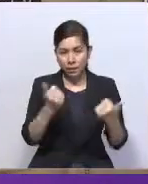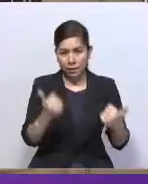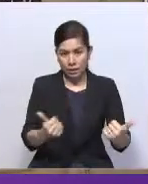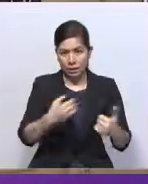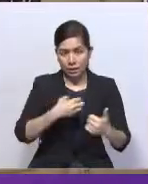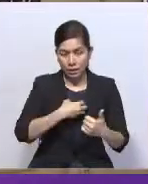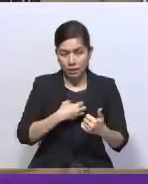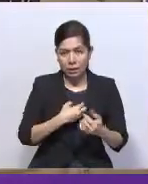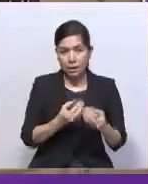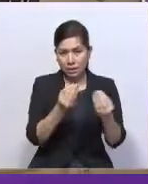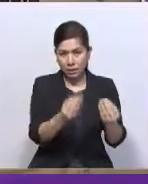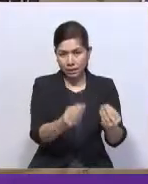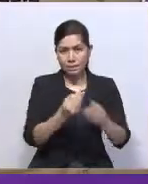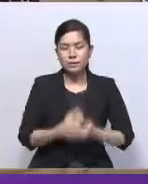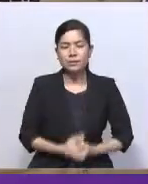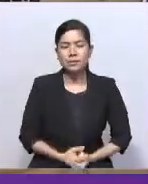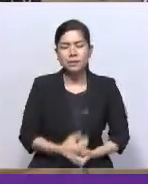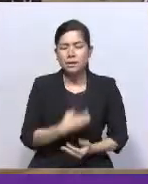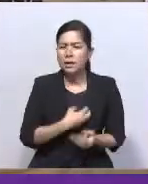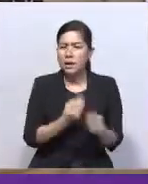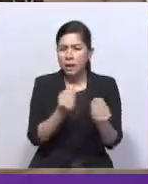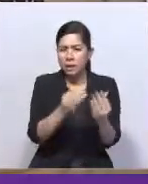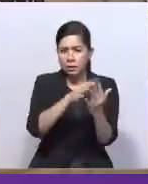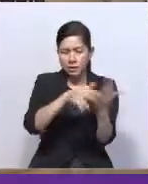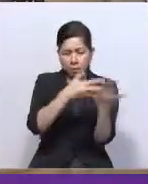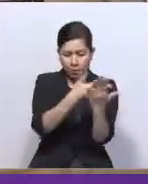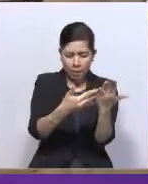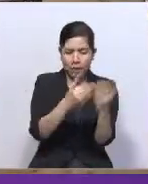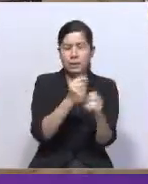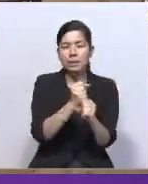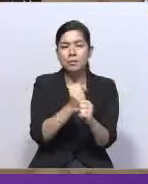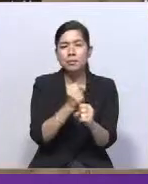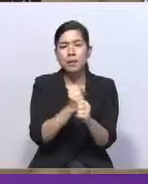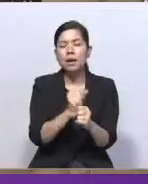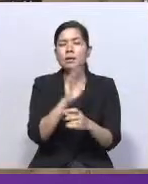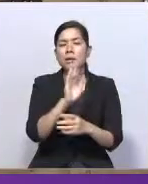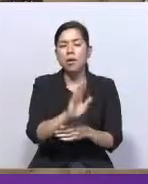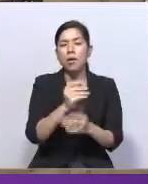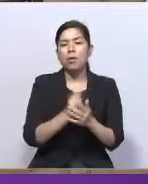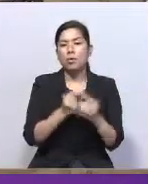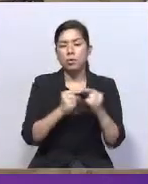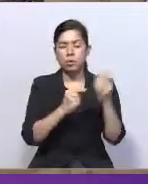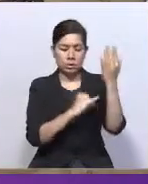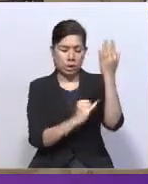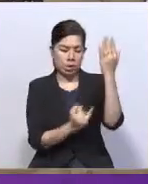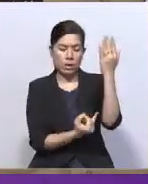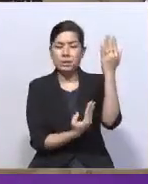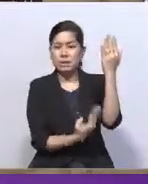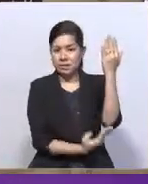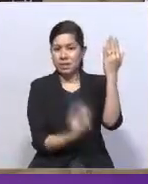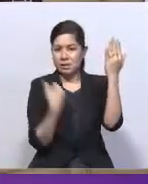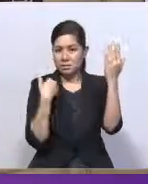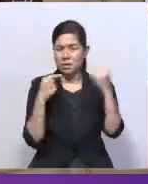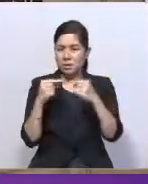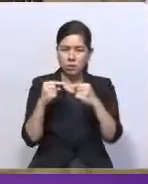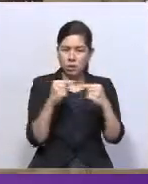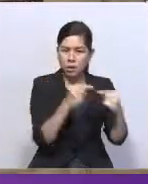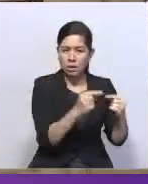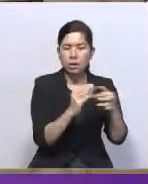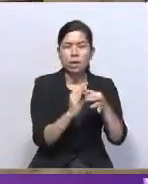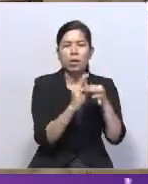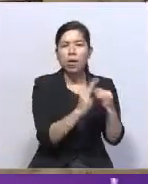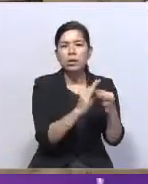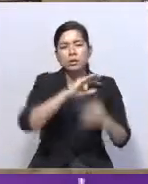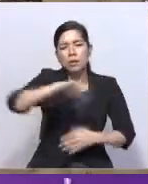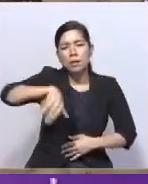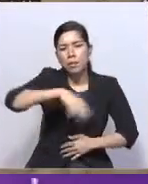อยากเห็นการทำแผนงานโครงการของจังหวัดทั้ง4จังหวัดที่จะมีความต่อเนื่องเชื่อมโยงกันนะ